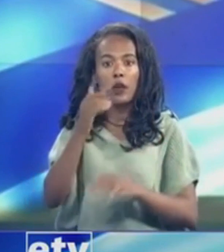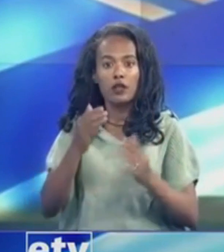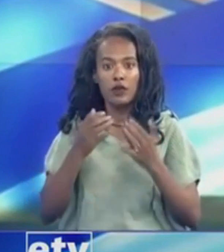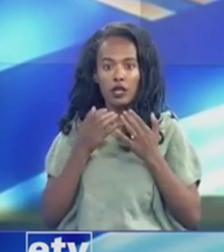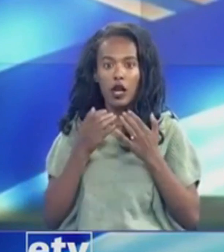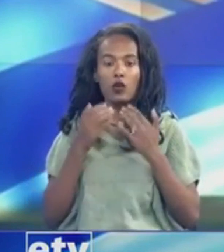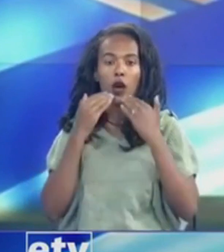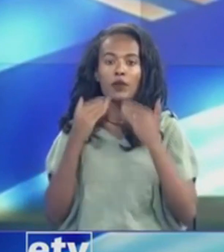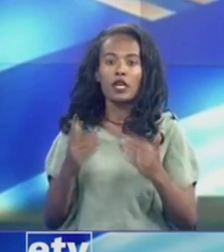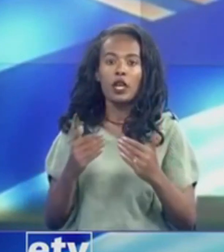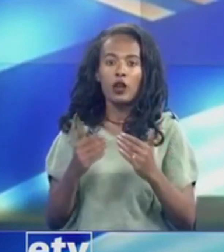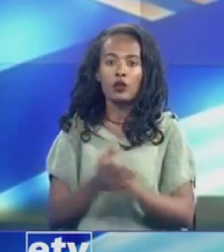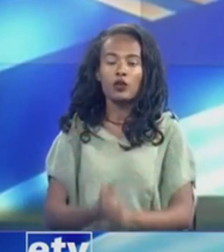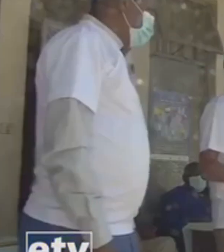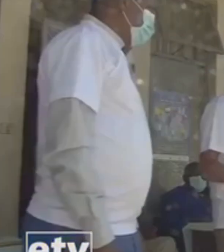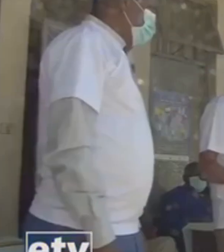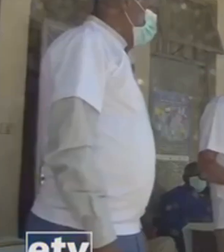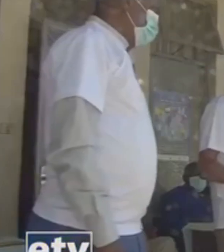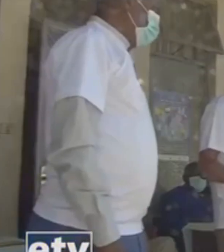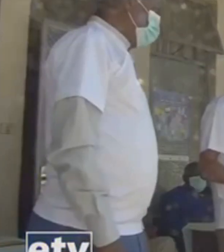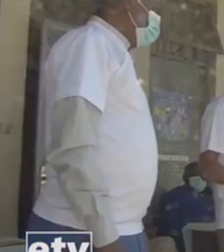እፈልጋለሁ። አመሰግናለሁ።